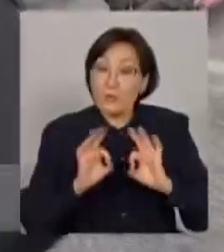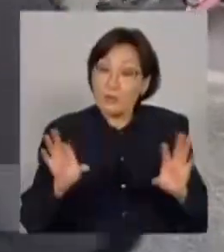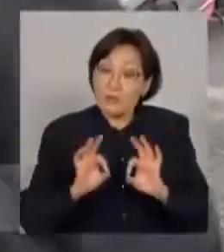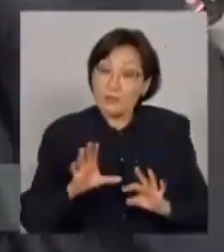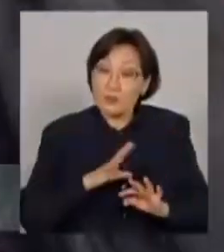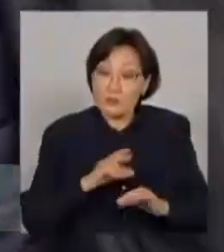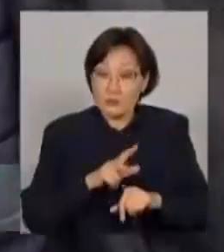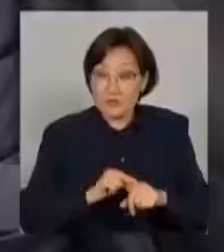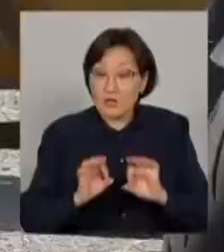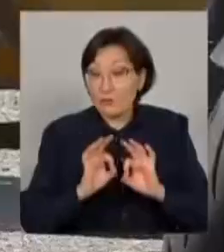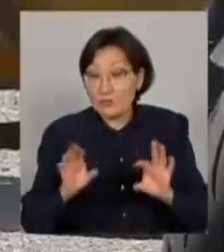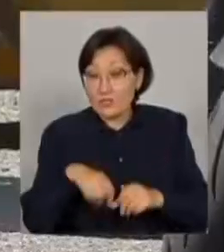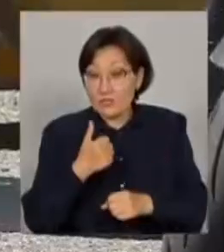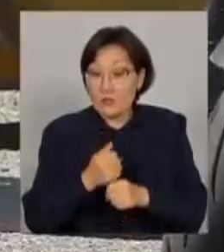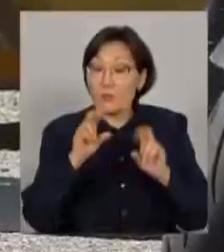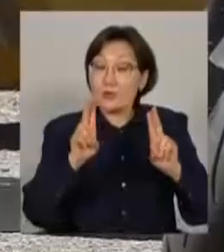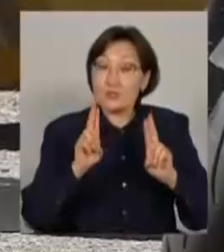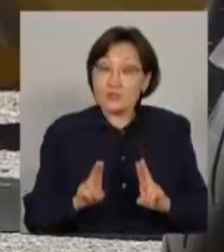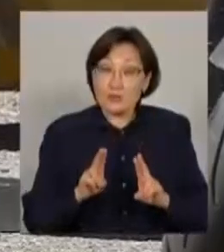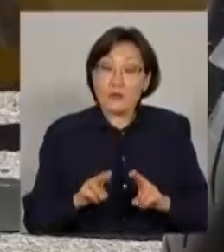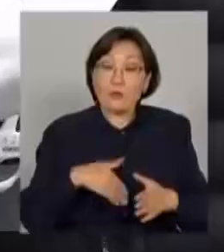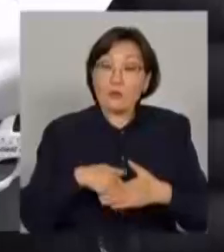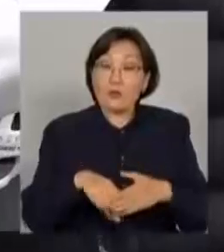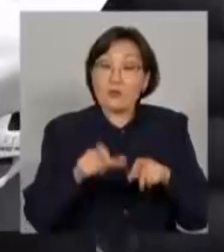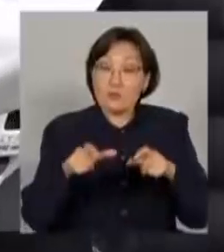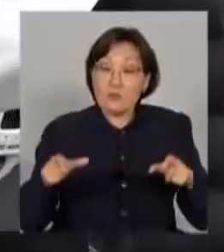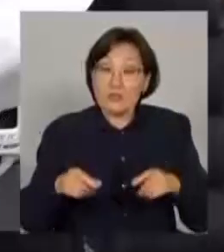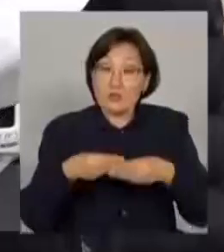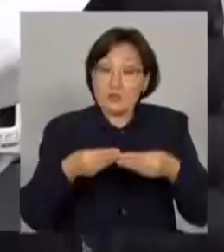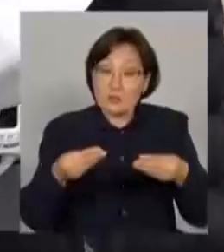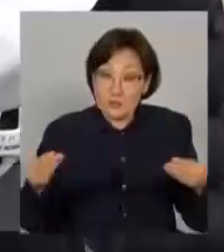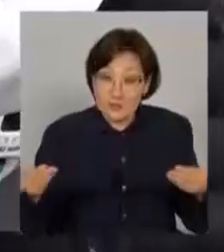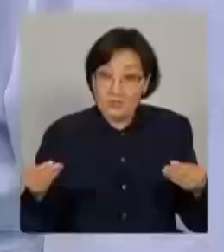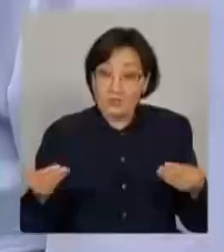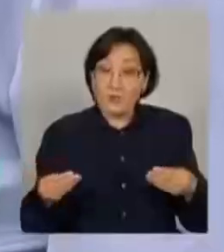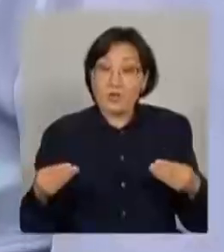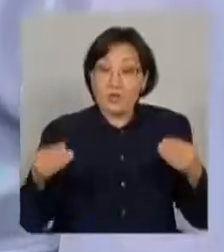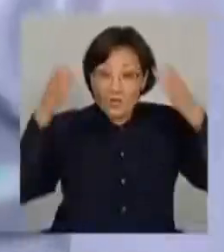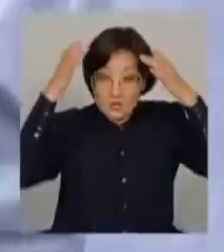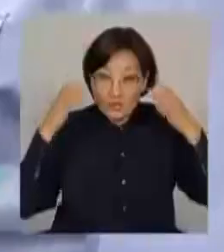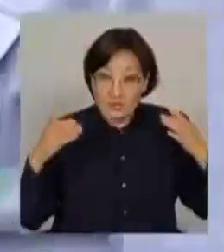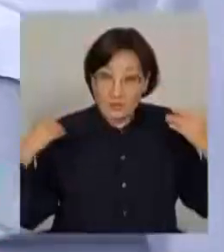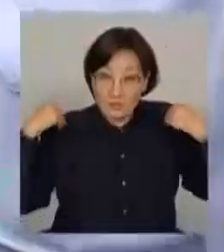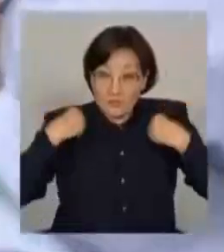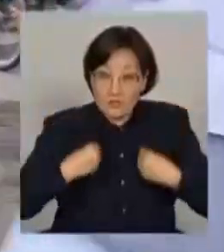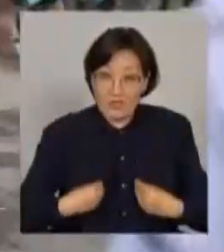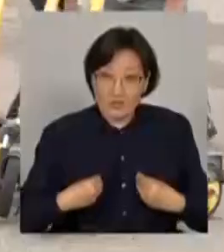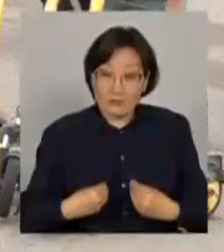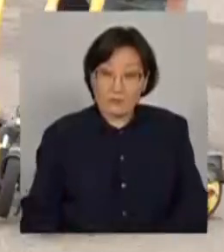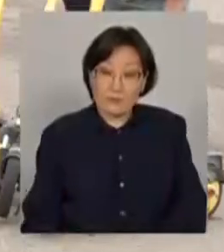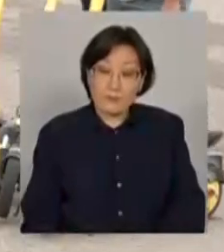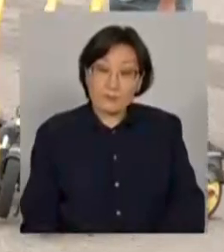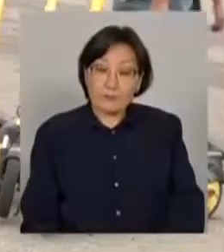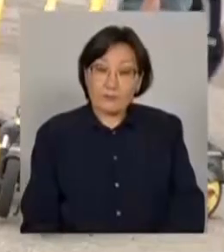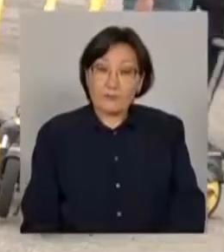предупреждением. Полицейские разъяснили основные правила. Ну а волонтеры раздали любителям двухколесного транспорта шлемы и светоотражающие жилеты. В